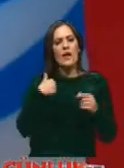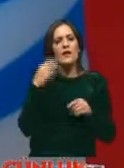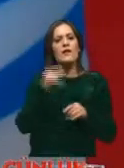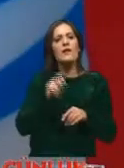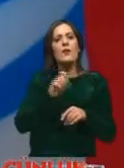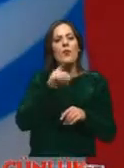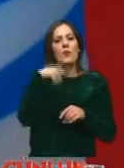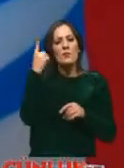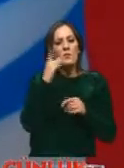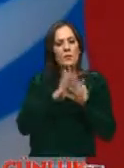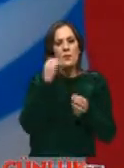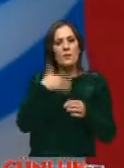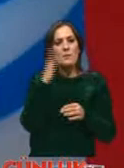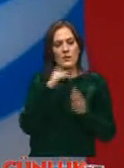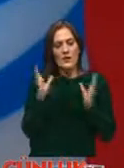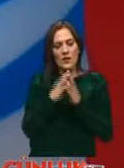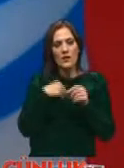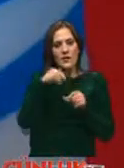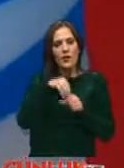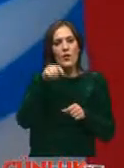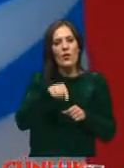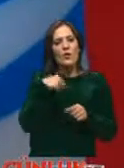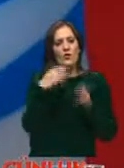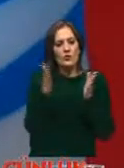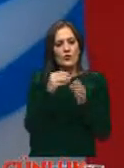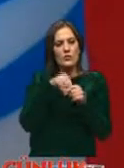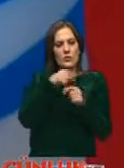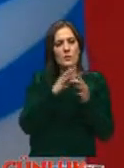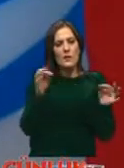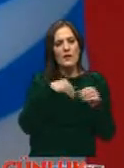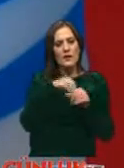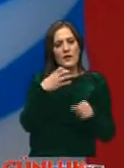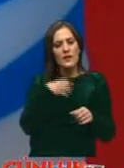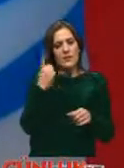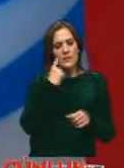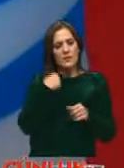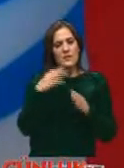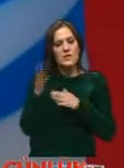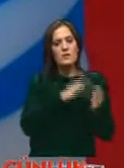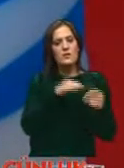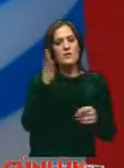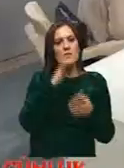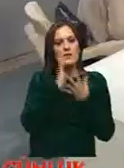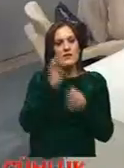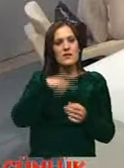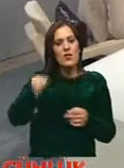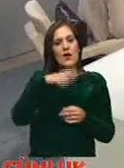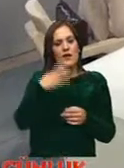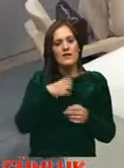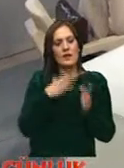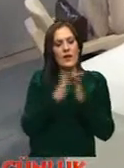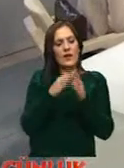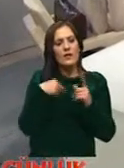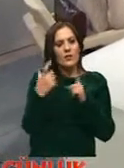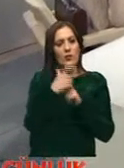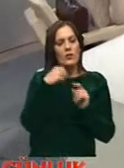ha. Kesinlikle. Orada bir o anlamda mütevazılık da var yani. Aynen. Şu kadarcık bir metrekare kendi çapımda, sağımda solumda başka insanlar, onlar herkes kendi